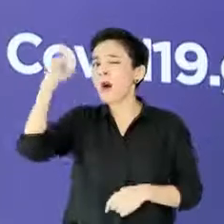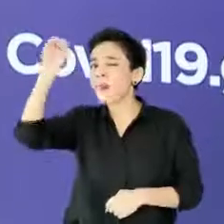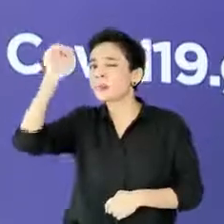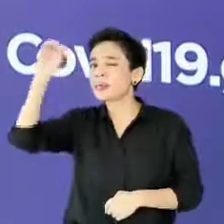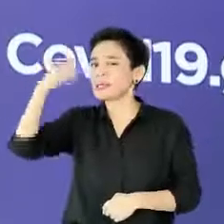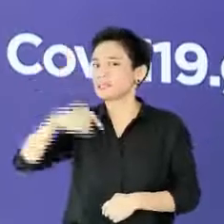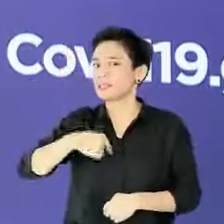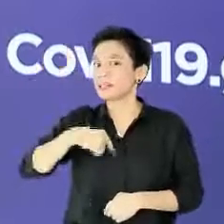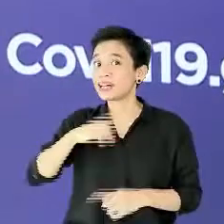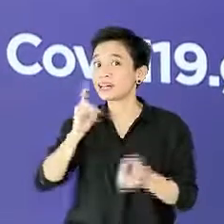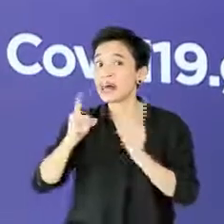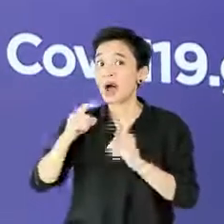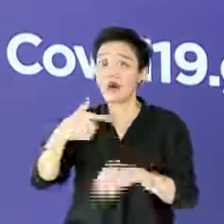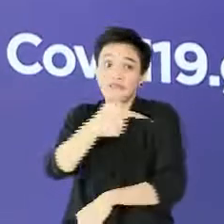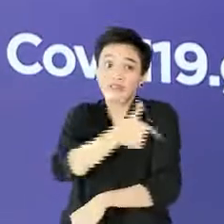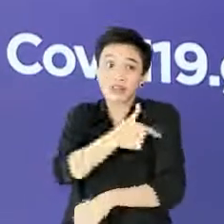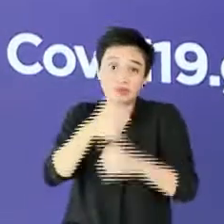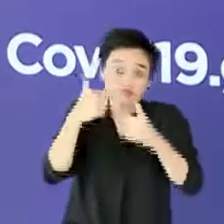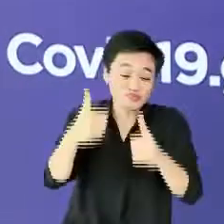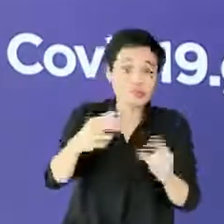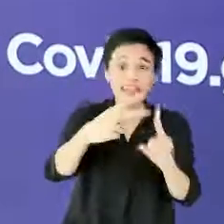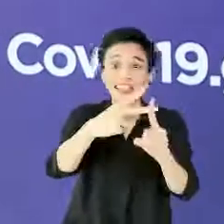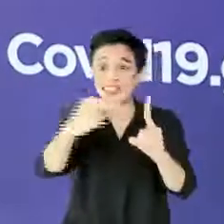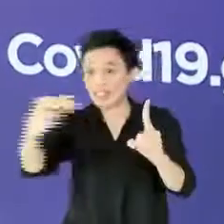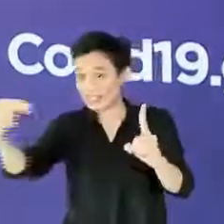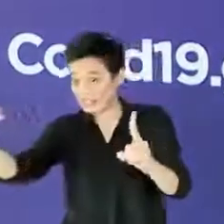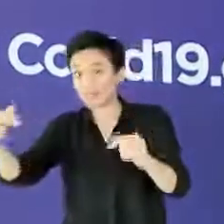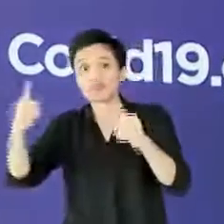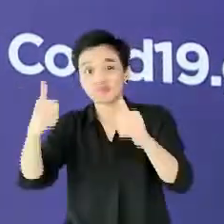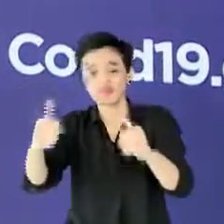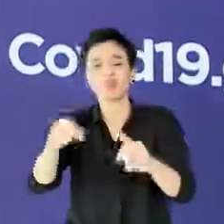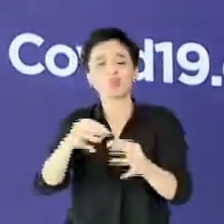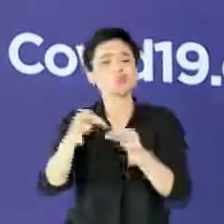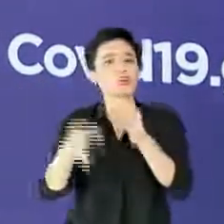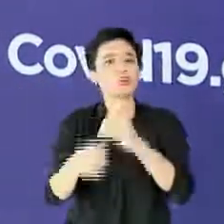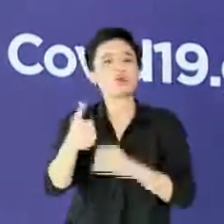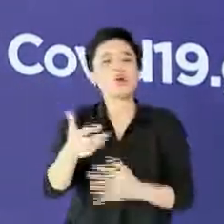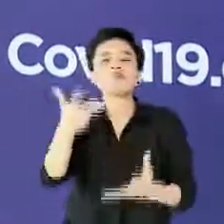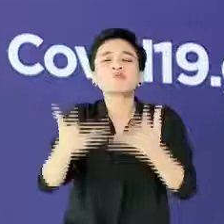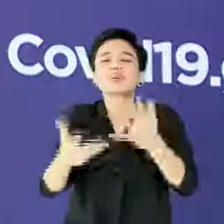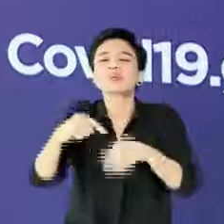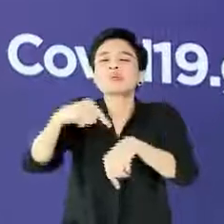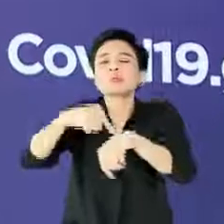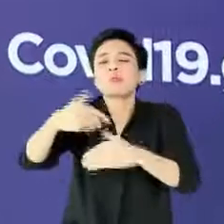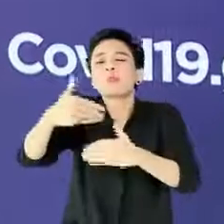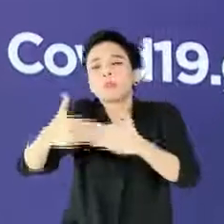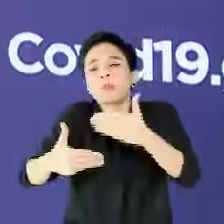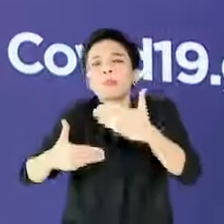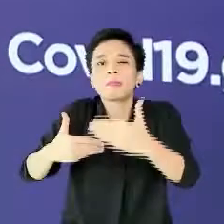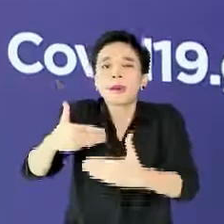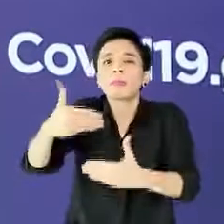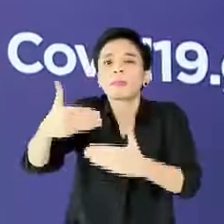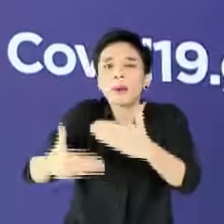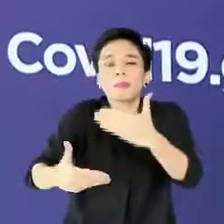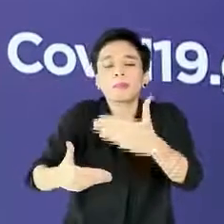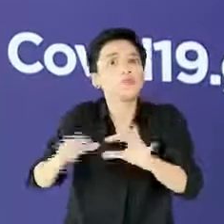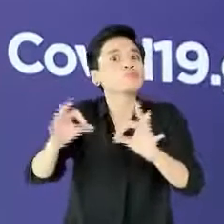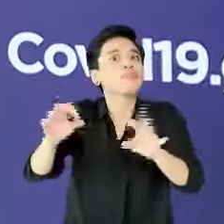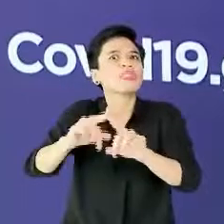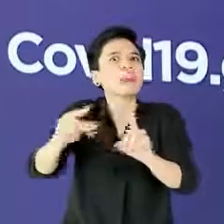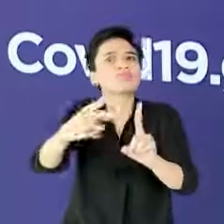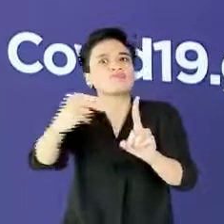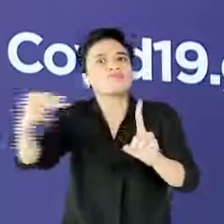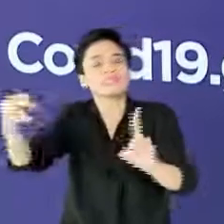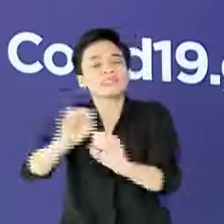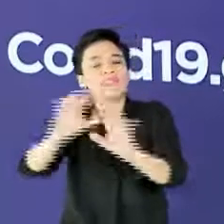eh kasus tersebut bisa Walaupun memang jalannya pelan jadinya plan tidak pernah ada pengendalian itu yang kemudian